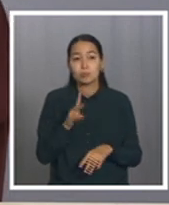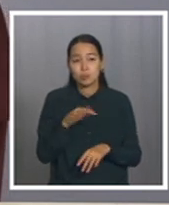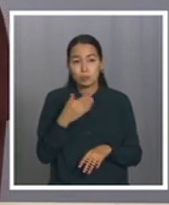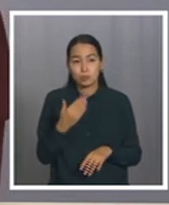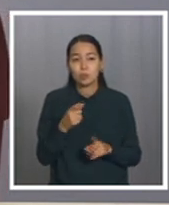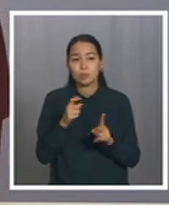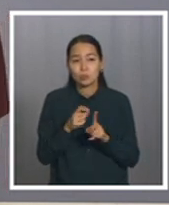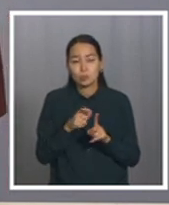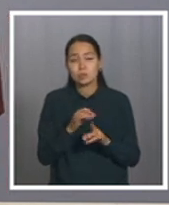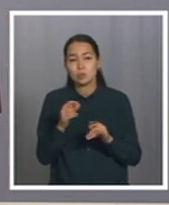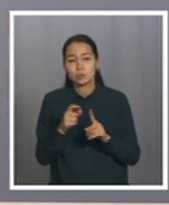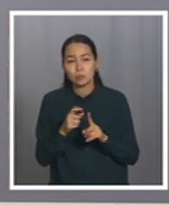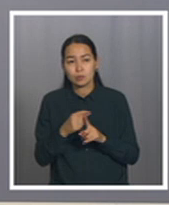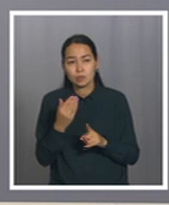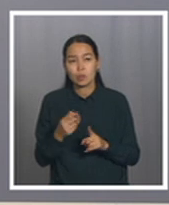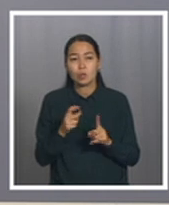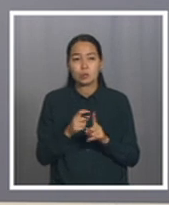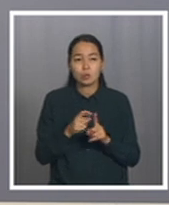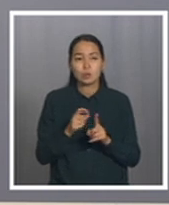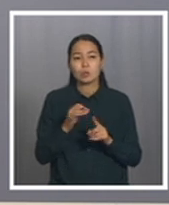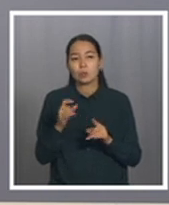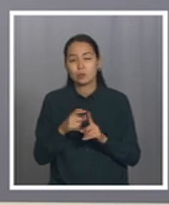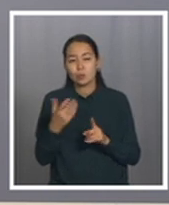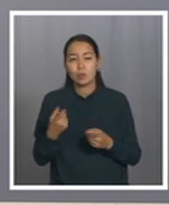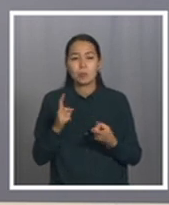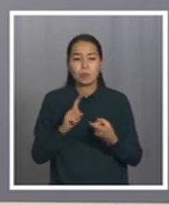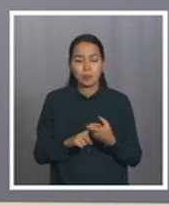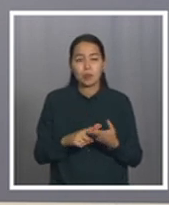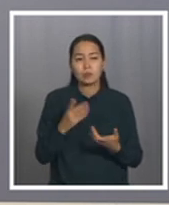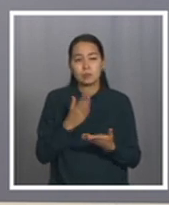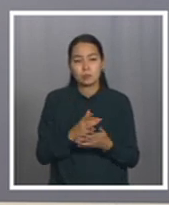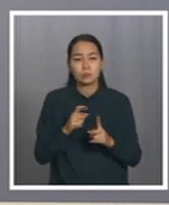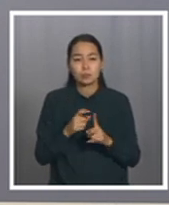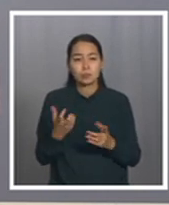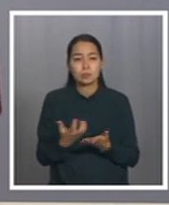сөз бен сөзді, сөйлем мен сөйлемді байланыстырып тұратын сөз табы.